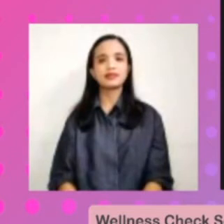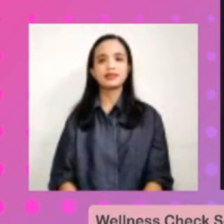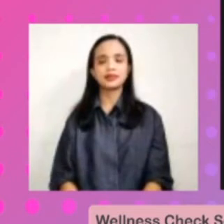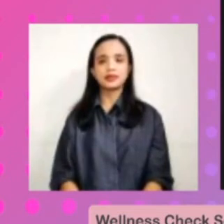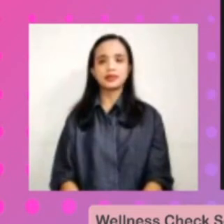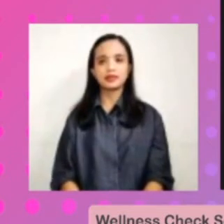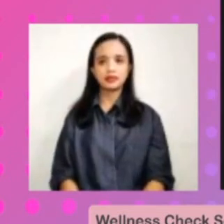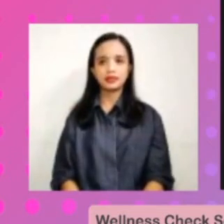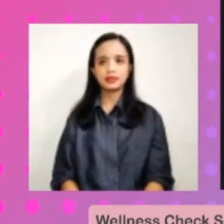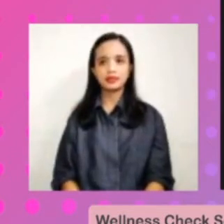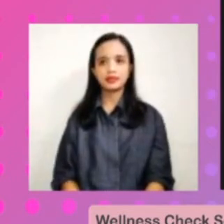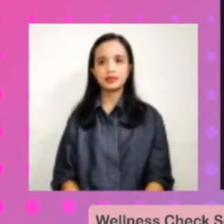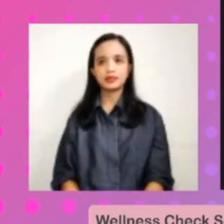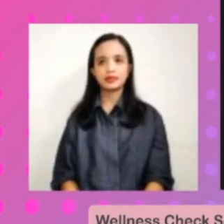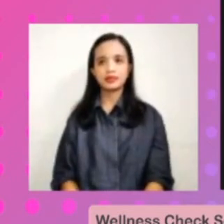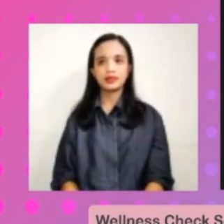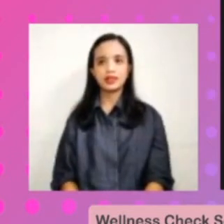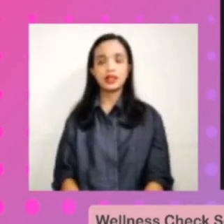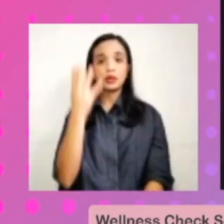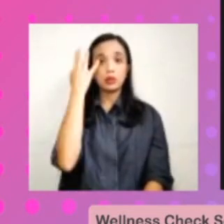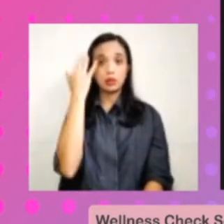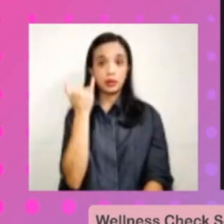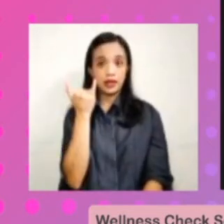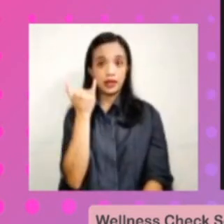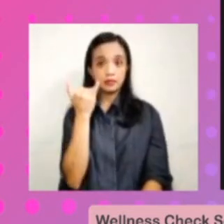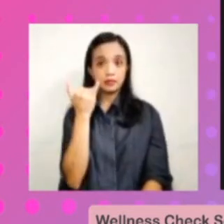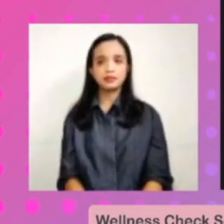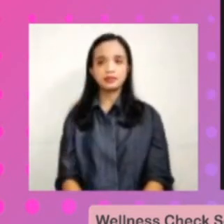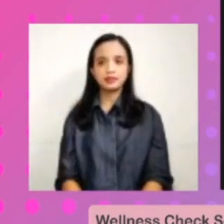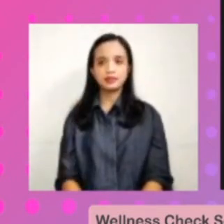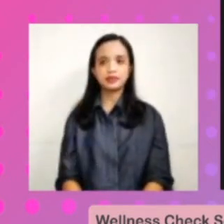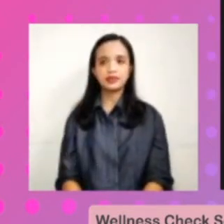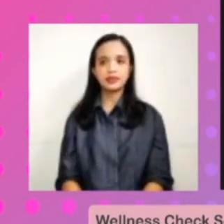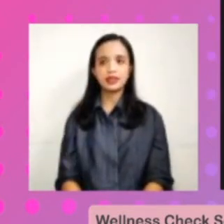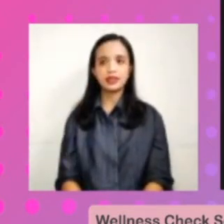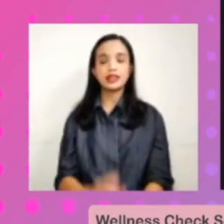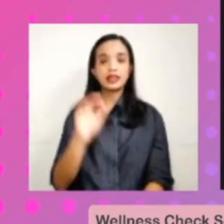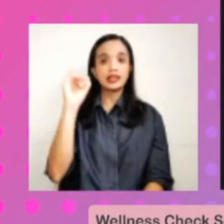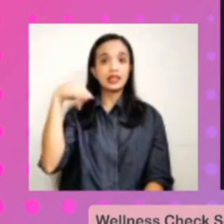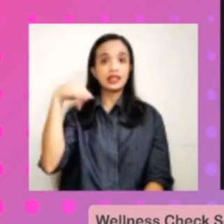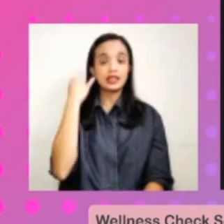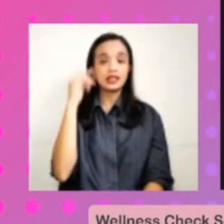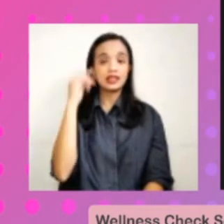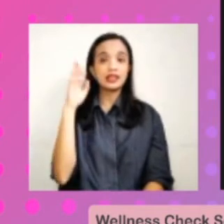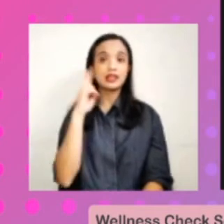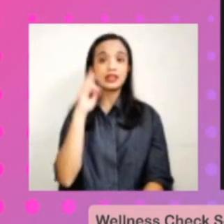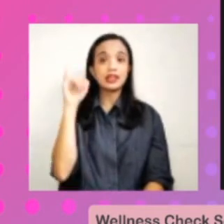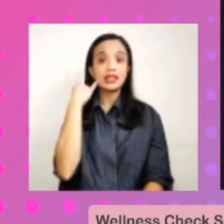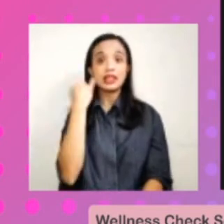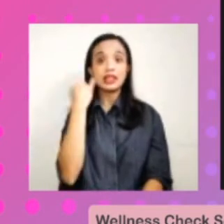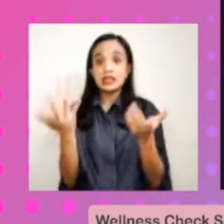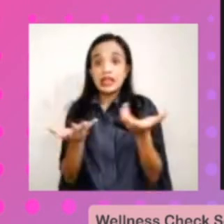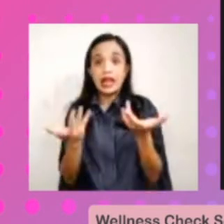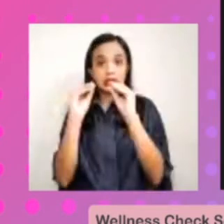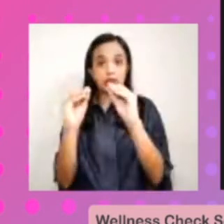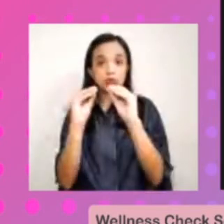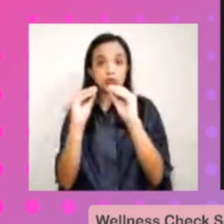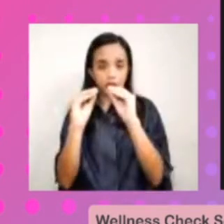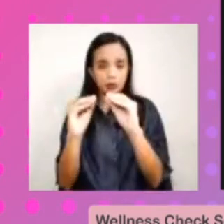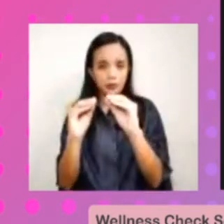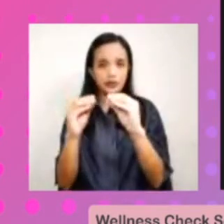wellness sa panahon ngayon. At yun ang i-expound natin ngayong